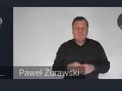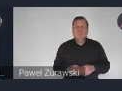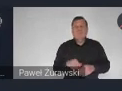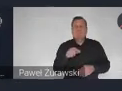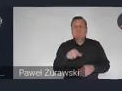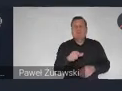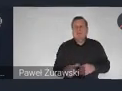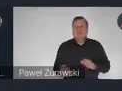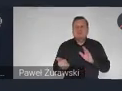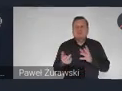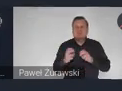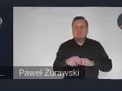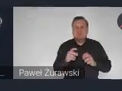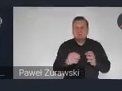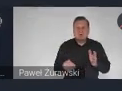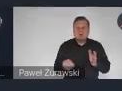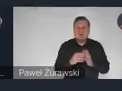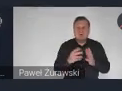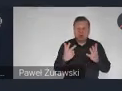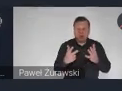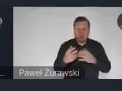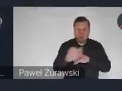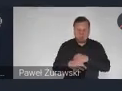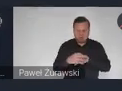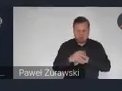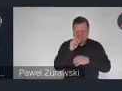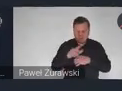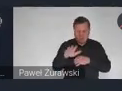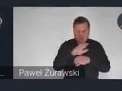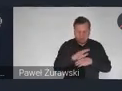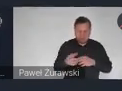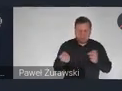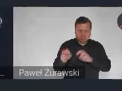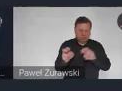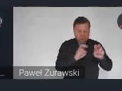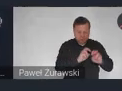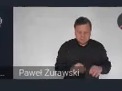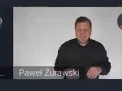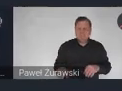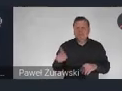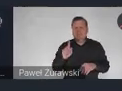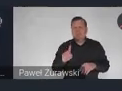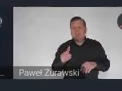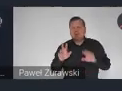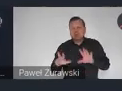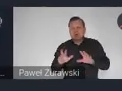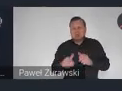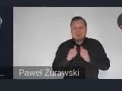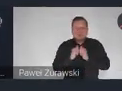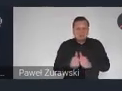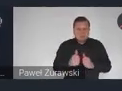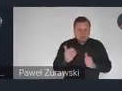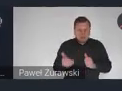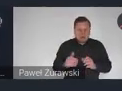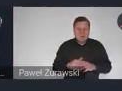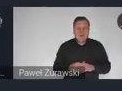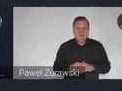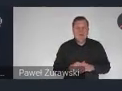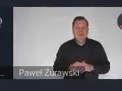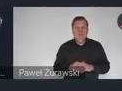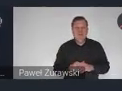powstało 8 nowych uniwersytetów ludowych a 8 zadań które